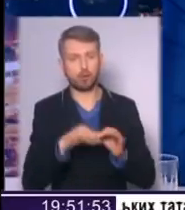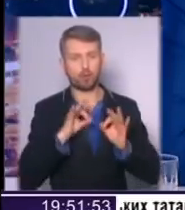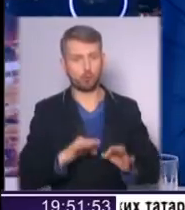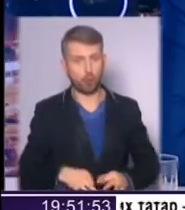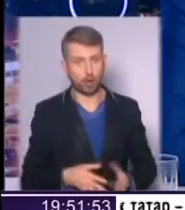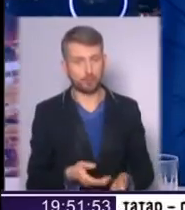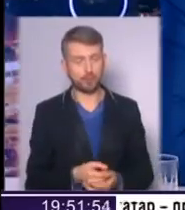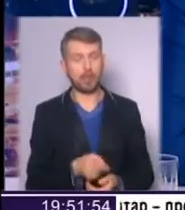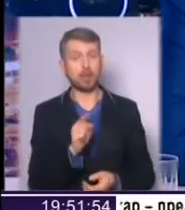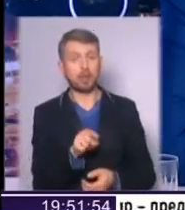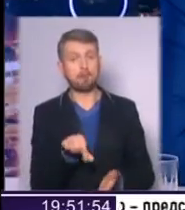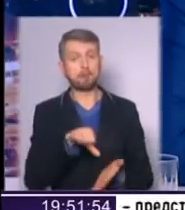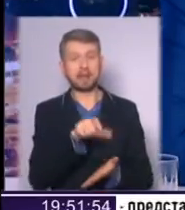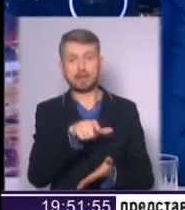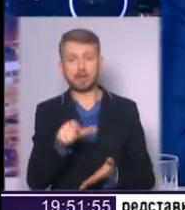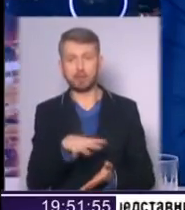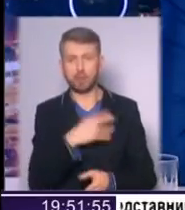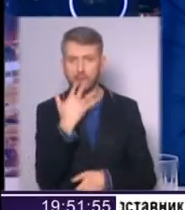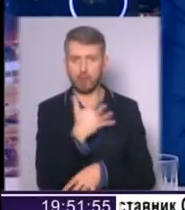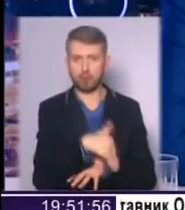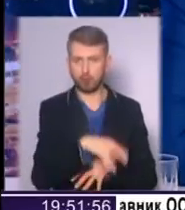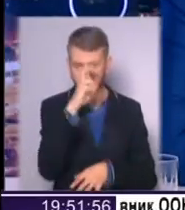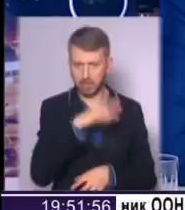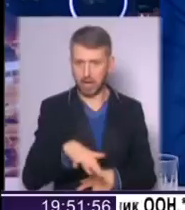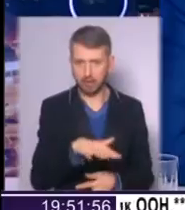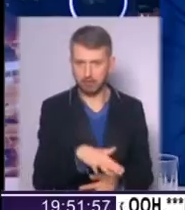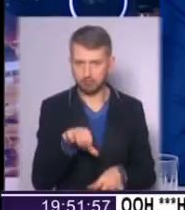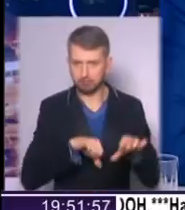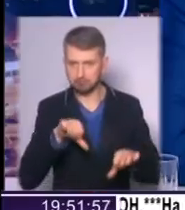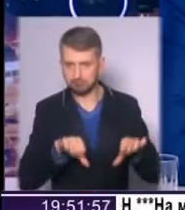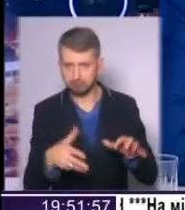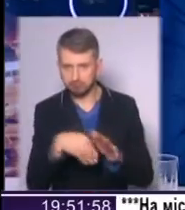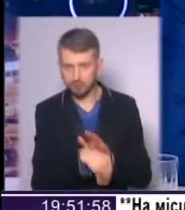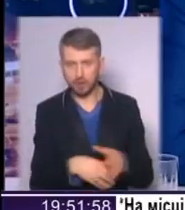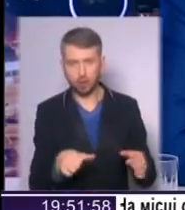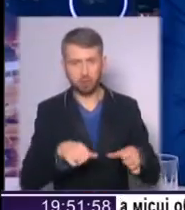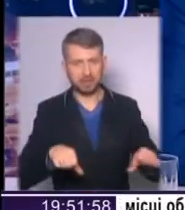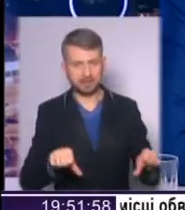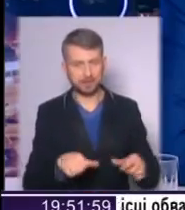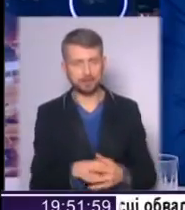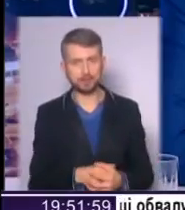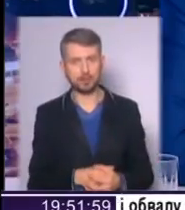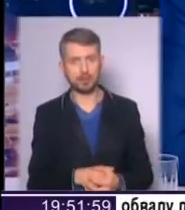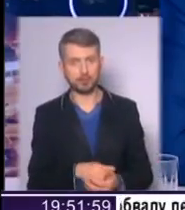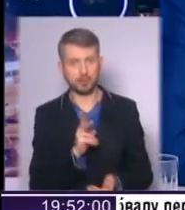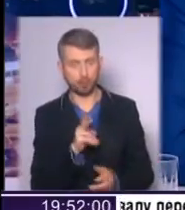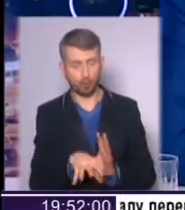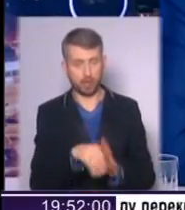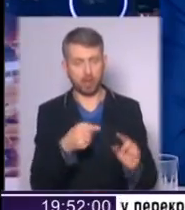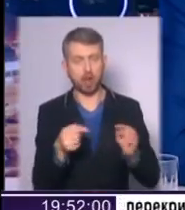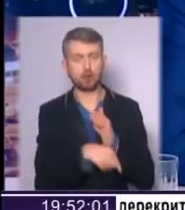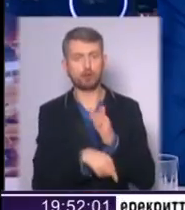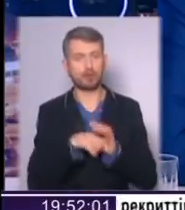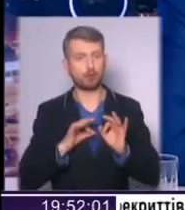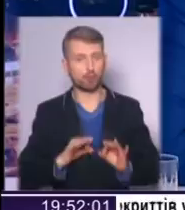там навіть представники були закордонних країн у складі комісії, яка обирала антикорупційного прокурора.